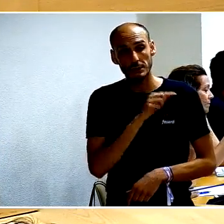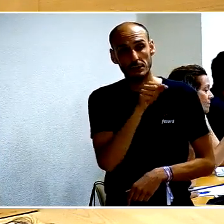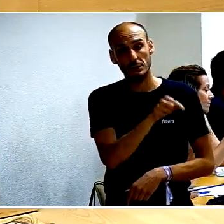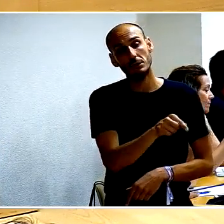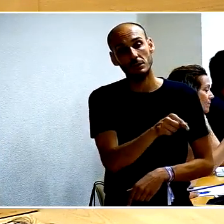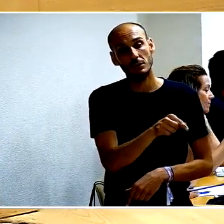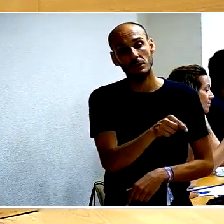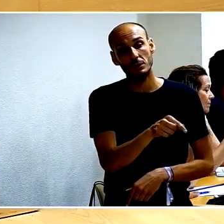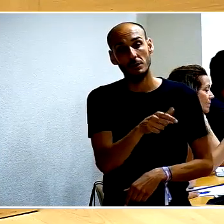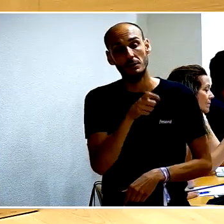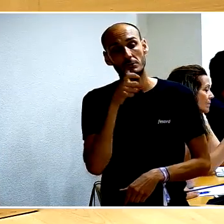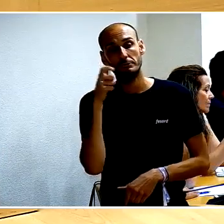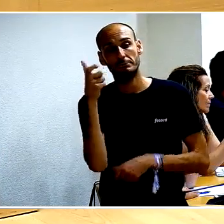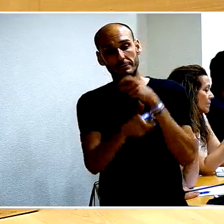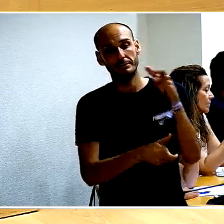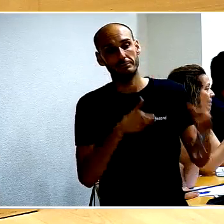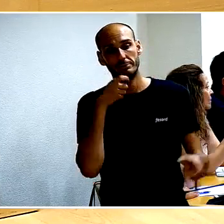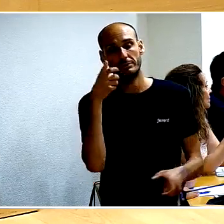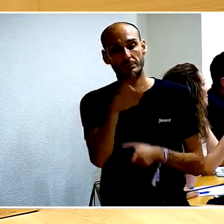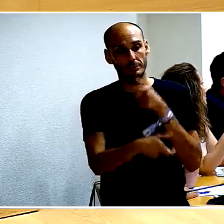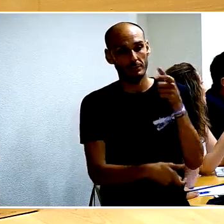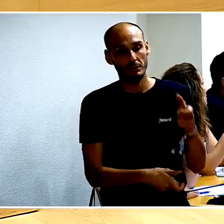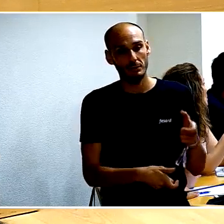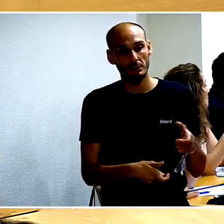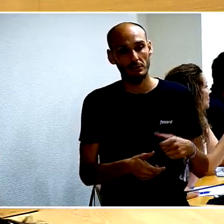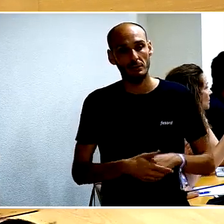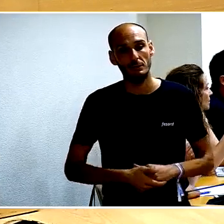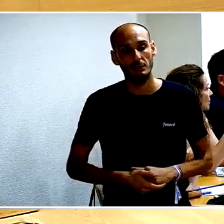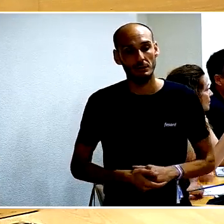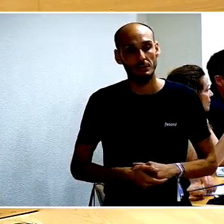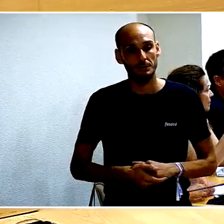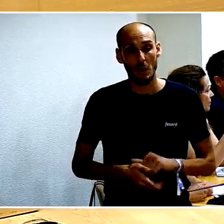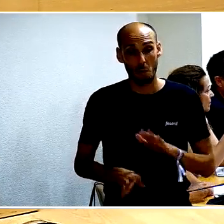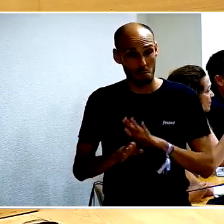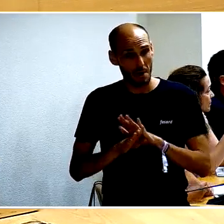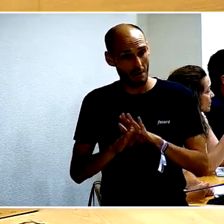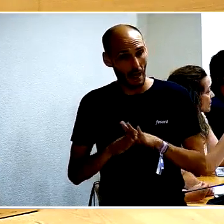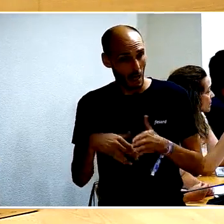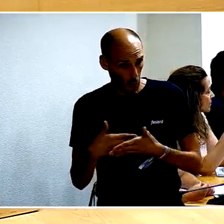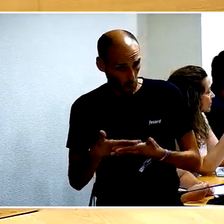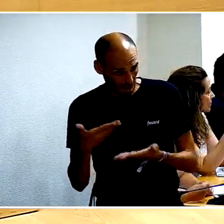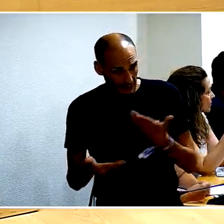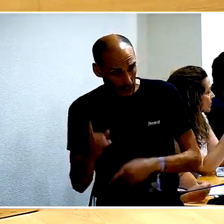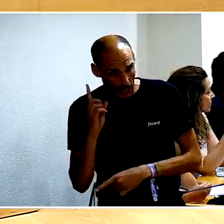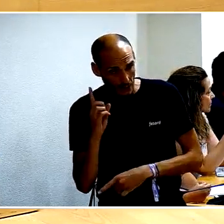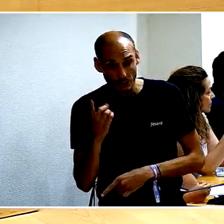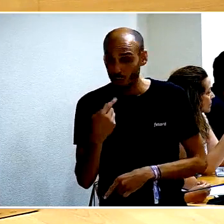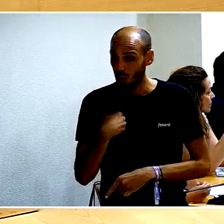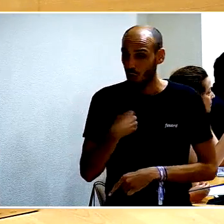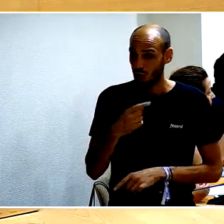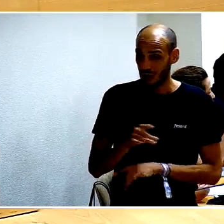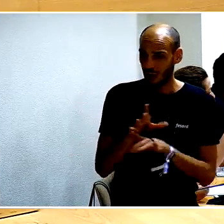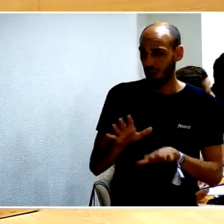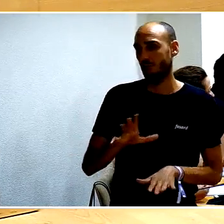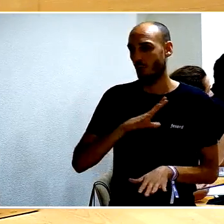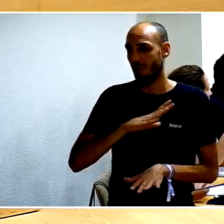fer aquests qualificatius havia... No estic justificant, estic aclarint. Dic que res, per favor, senyors,